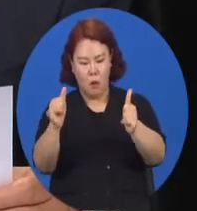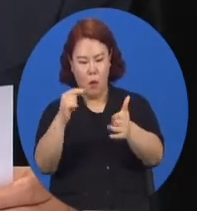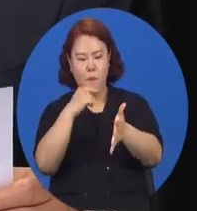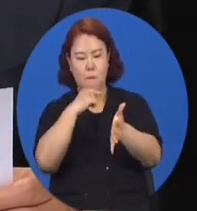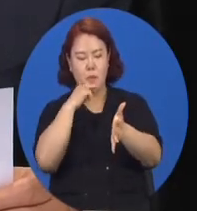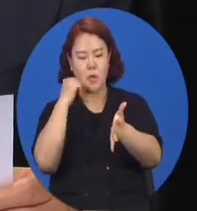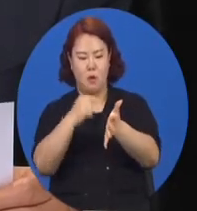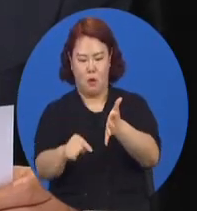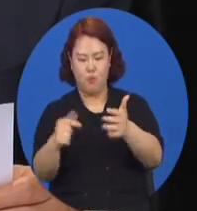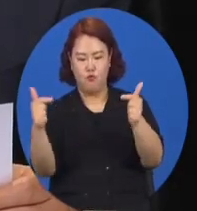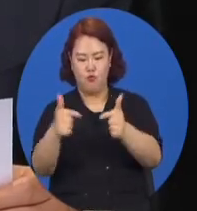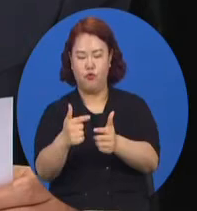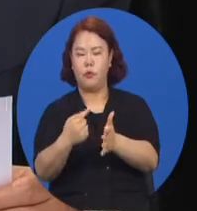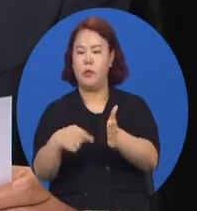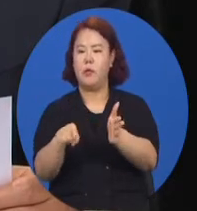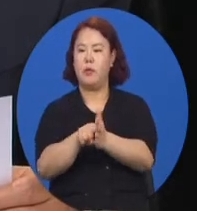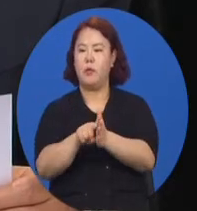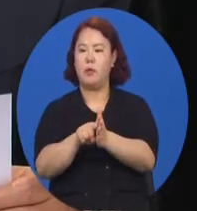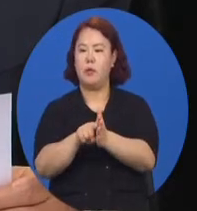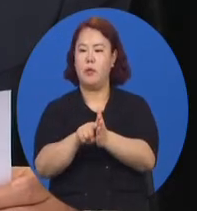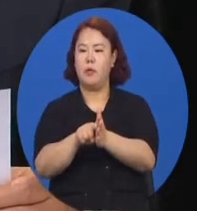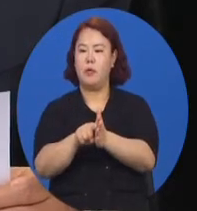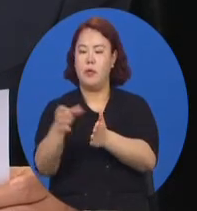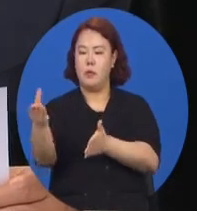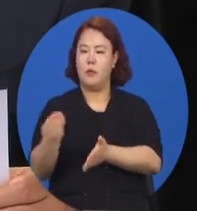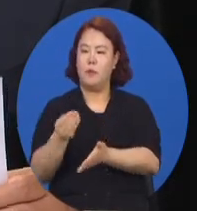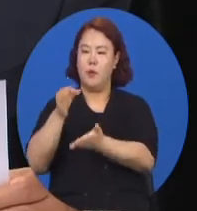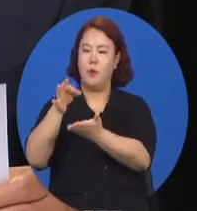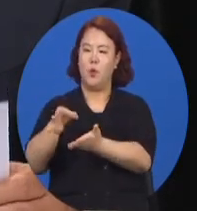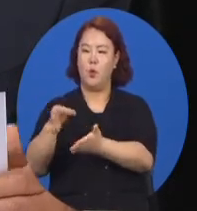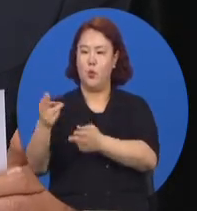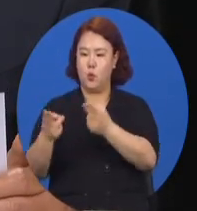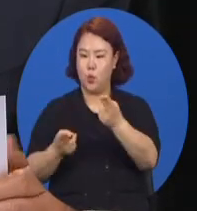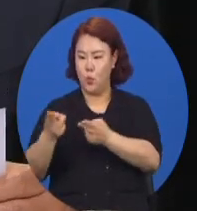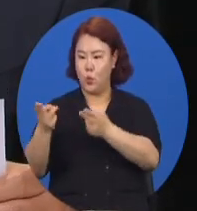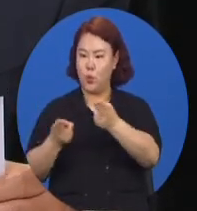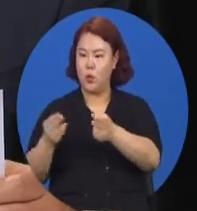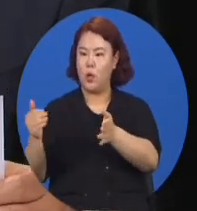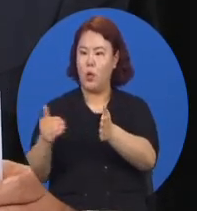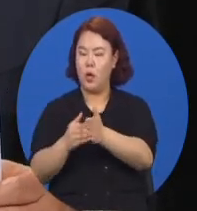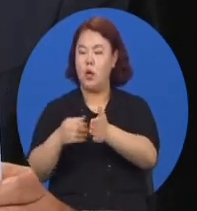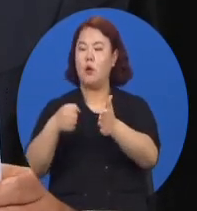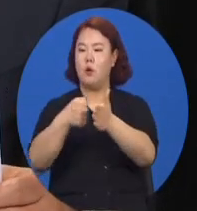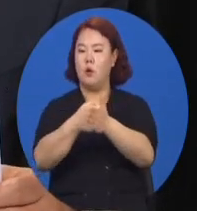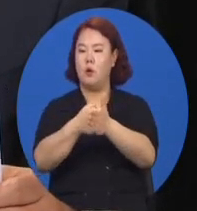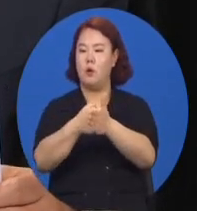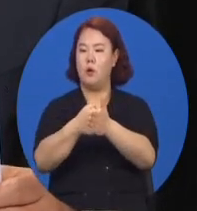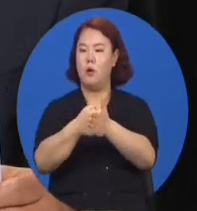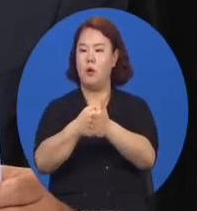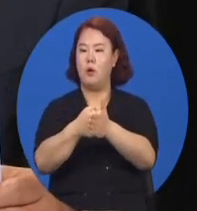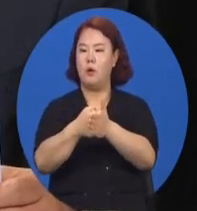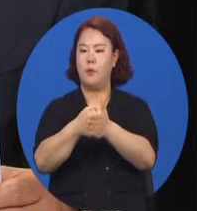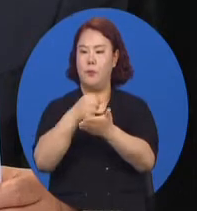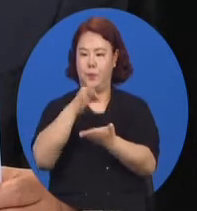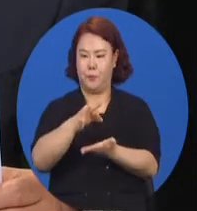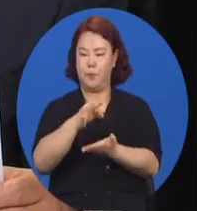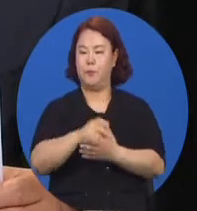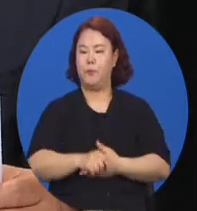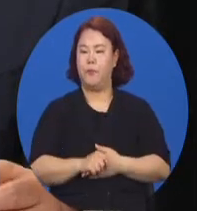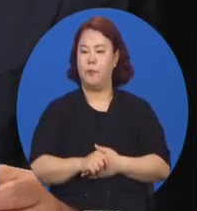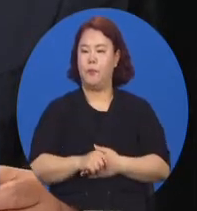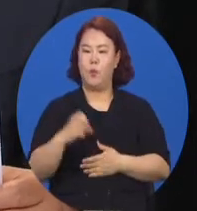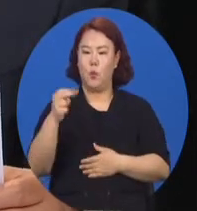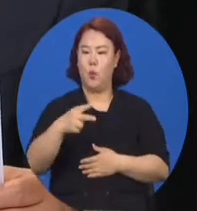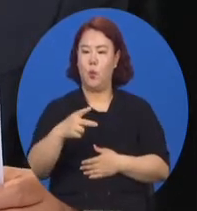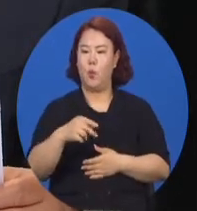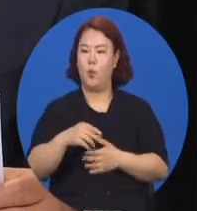않도록 하기 위해서 임대료를 조정해서 지금 이 결정된 그런 금액입니다. 그리고